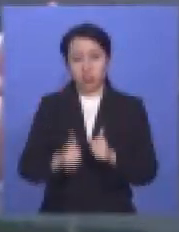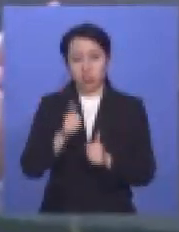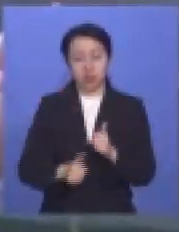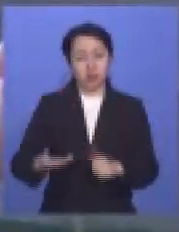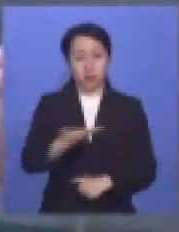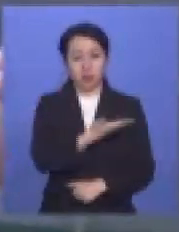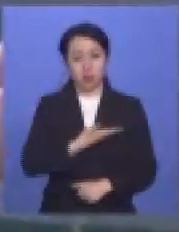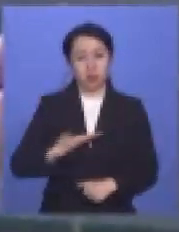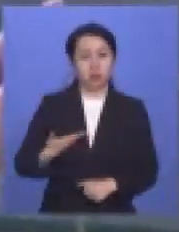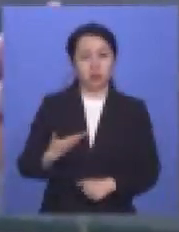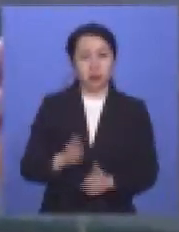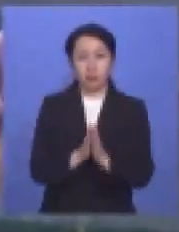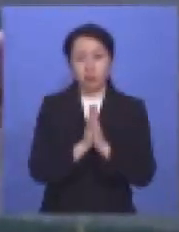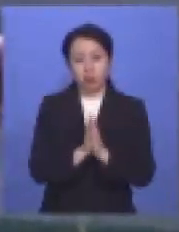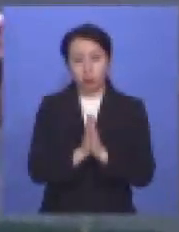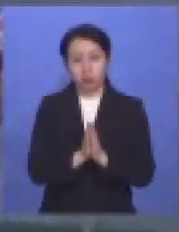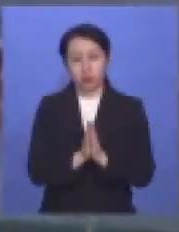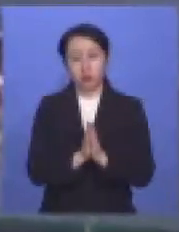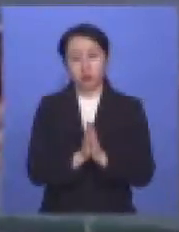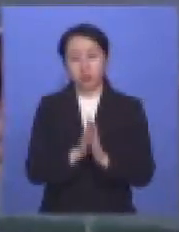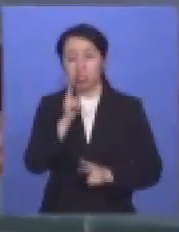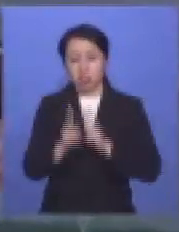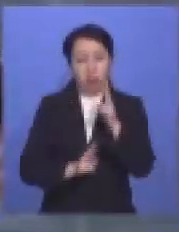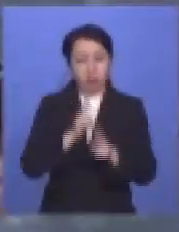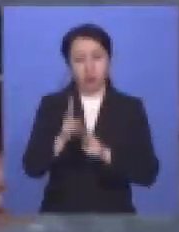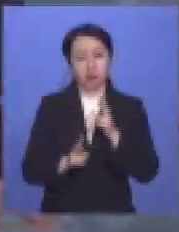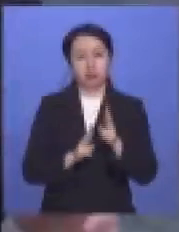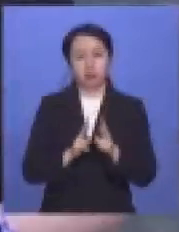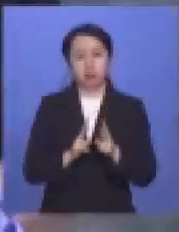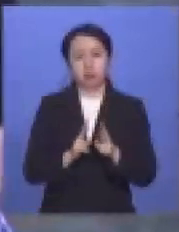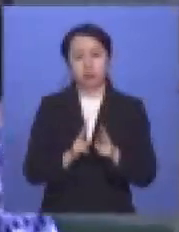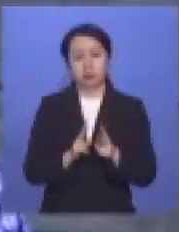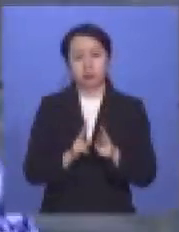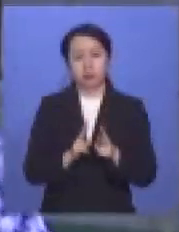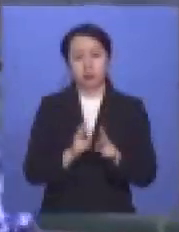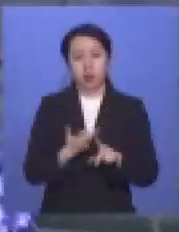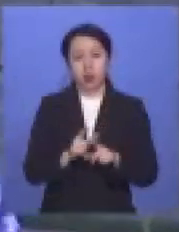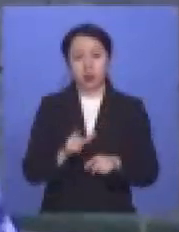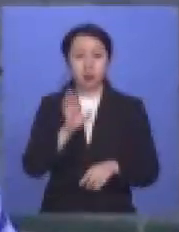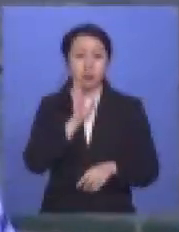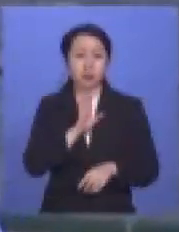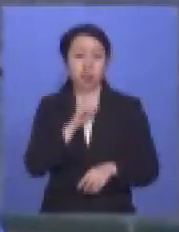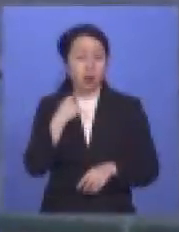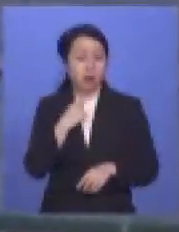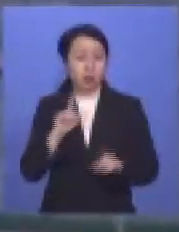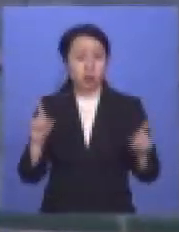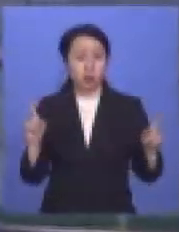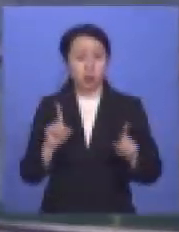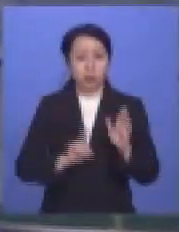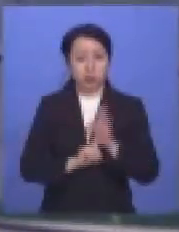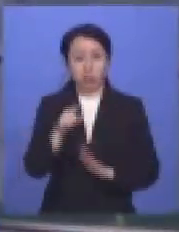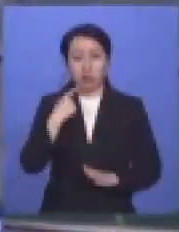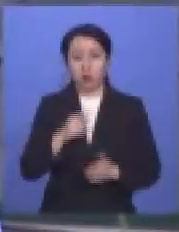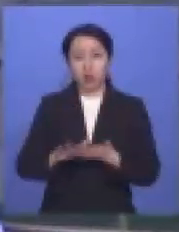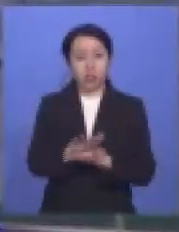наши просьбы, жалобы, значит, эта женщина утверждает, что сначала утверждала, что у